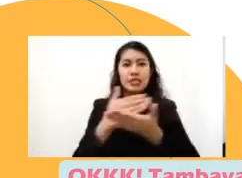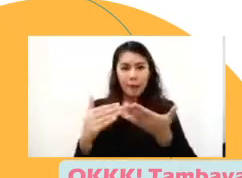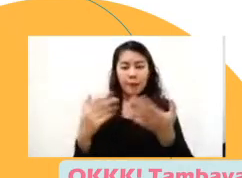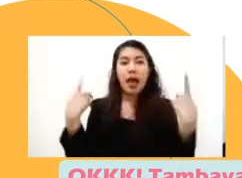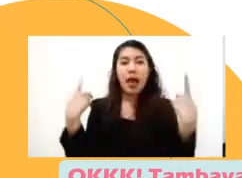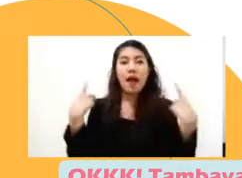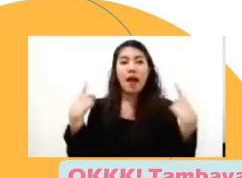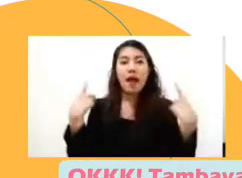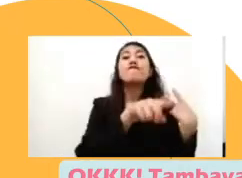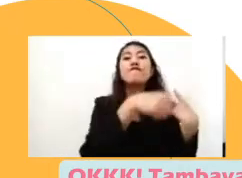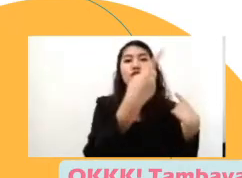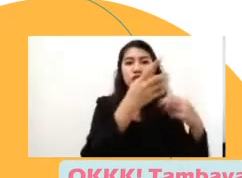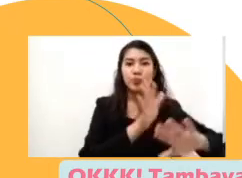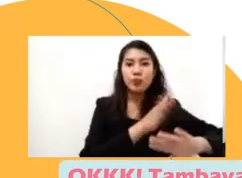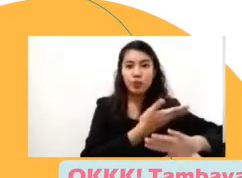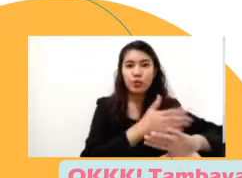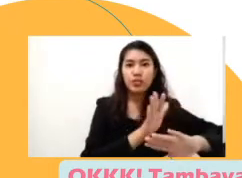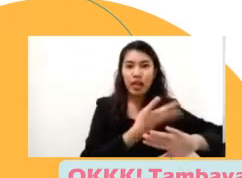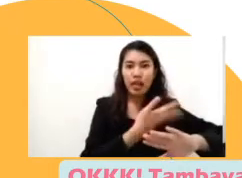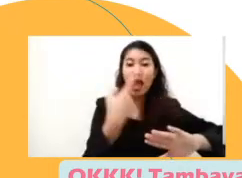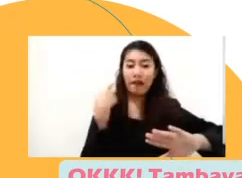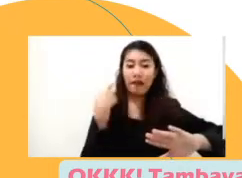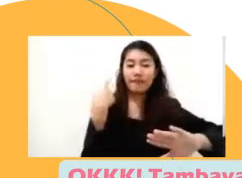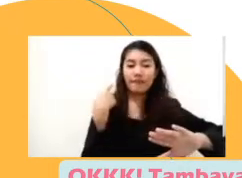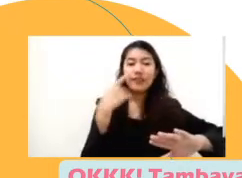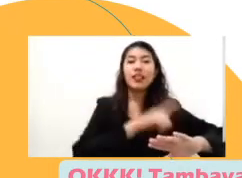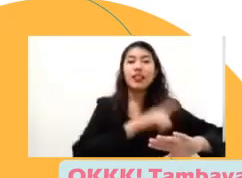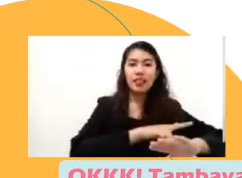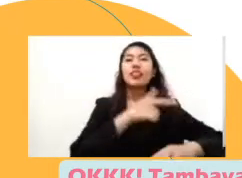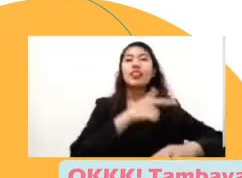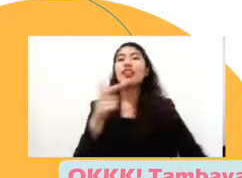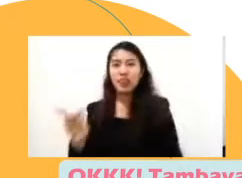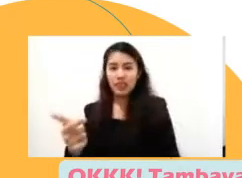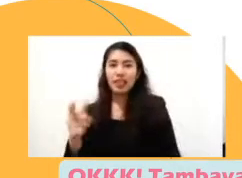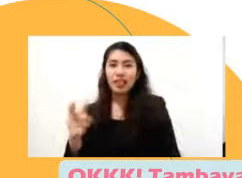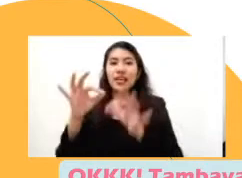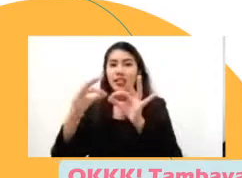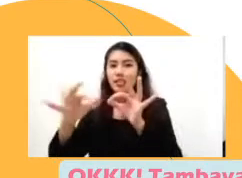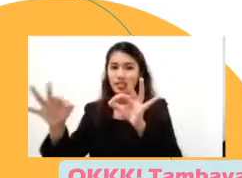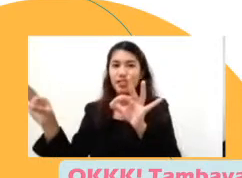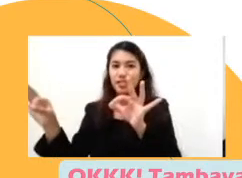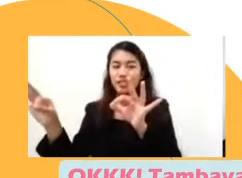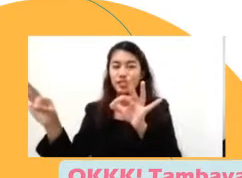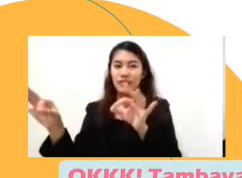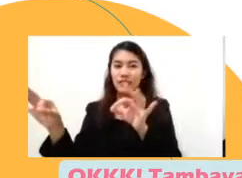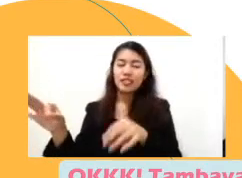sila, lalapatan naman ng text, di ba? Pero ang sinasabi ko is,